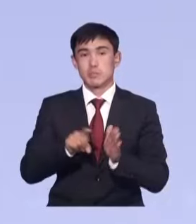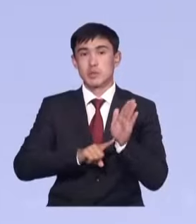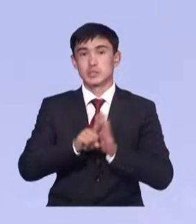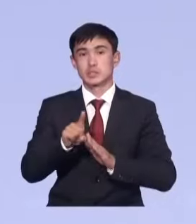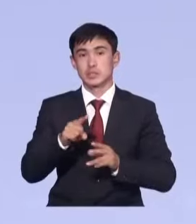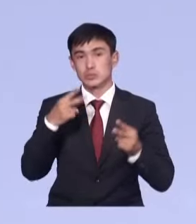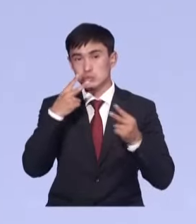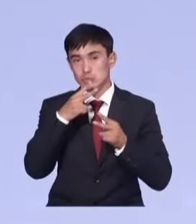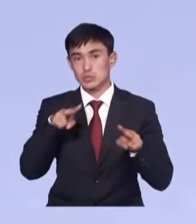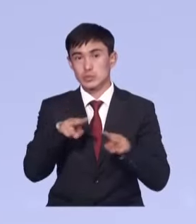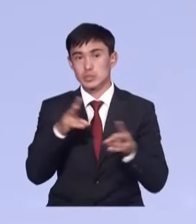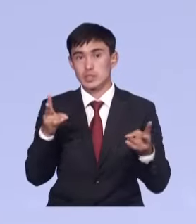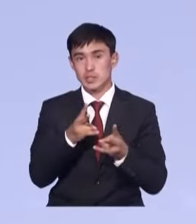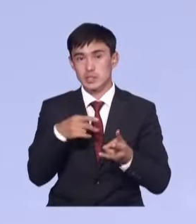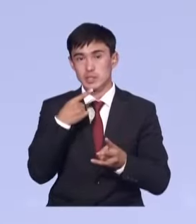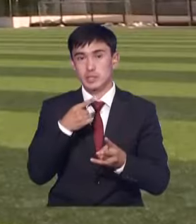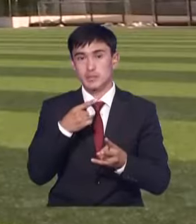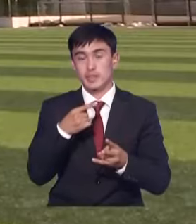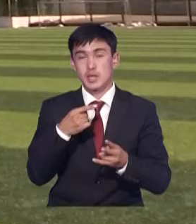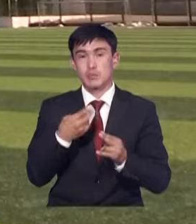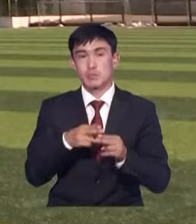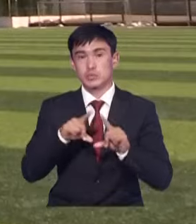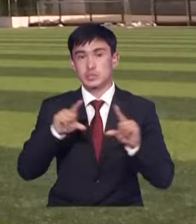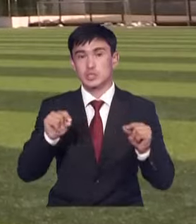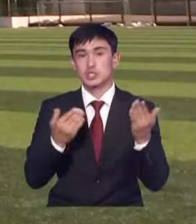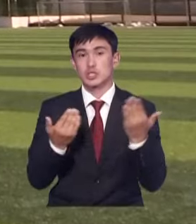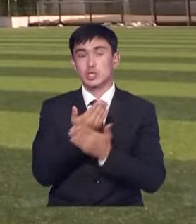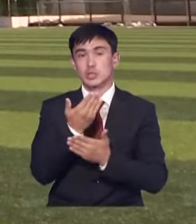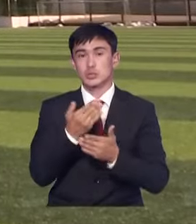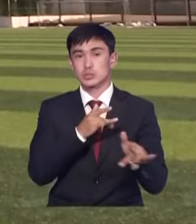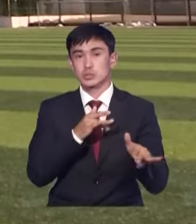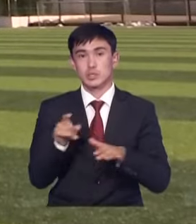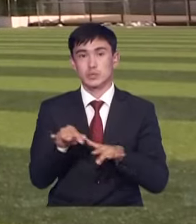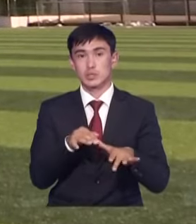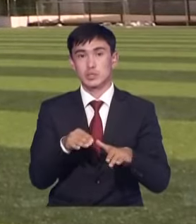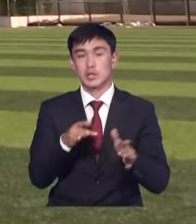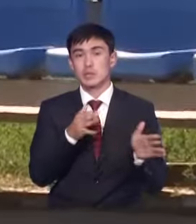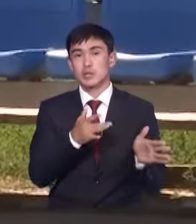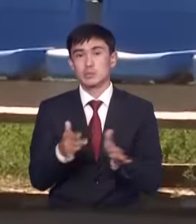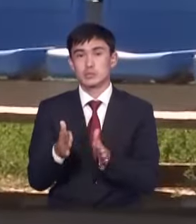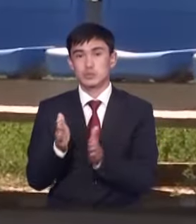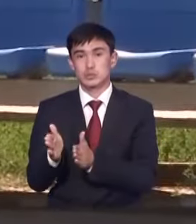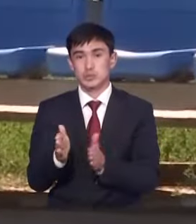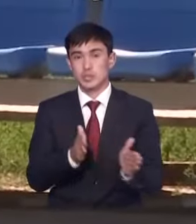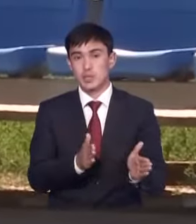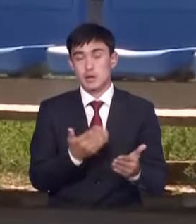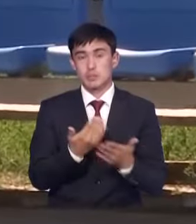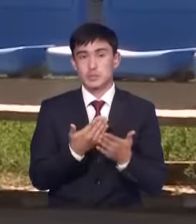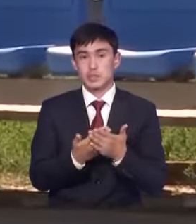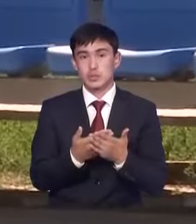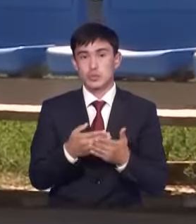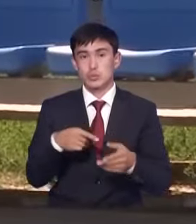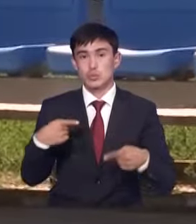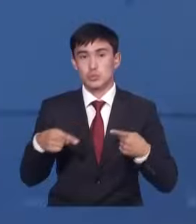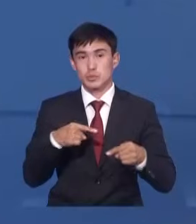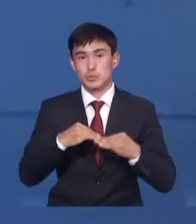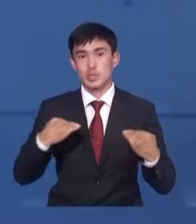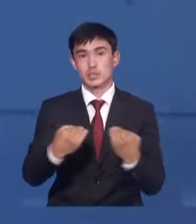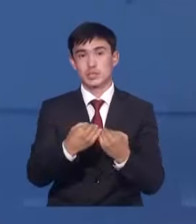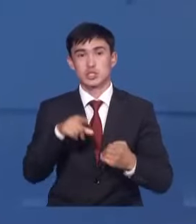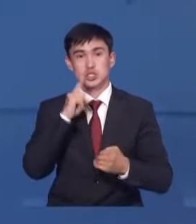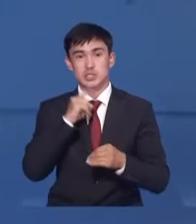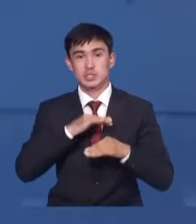дұрыс қадағалау жасау керек еді дейді. Әйткенмен нысанды жаңғырту шаруалары талапқа сай жүргізілген. Әсіресе доп тебетін алаңдардың